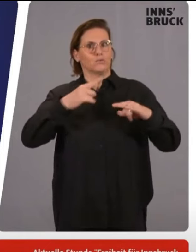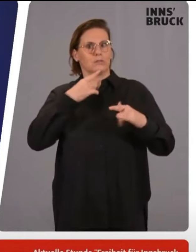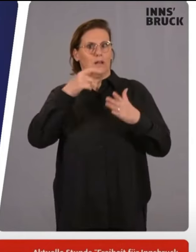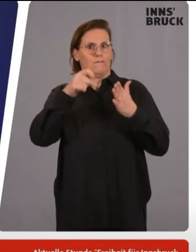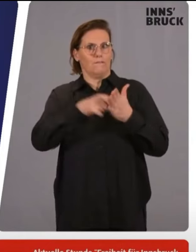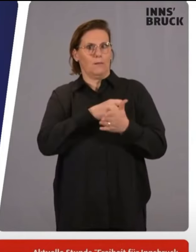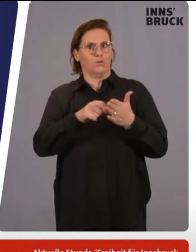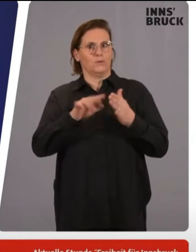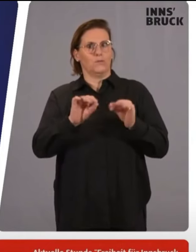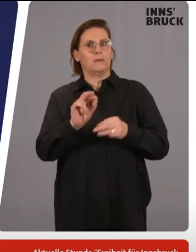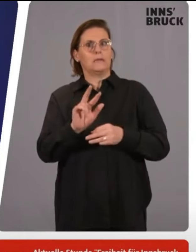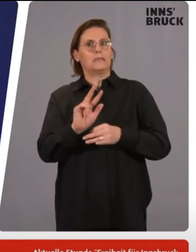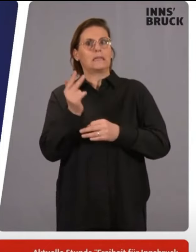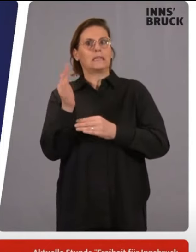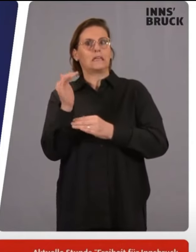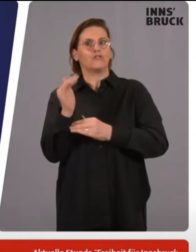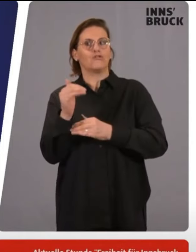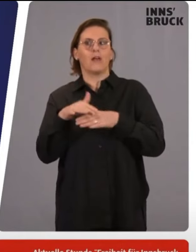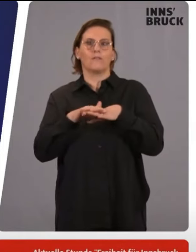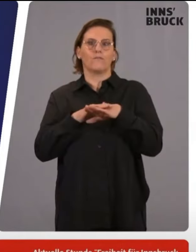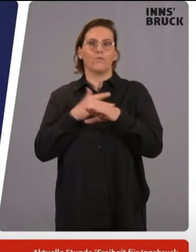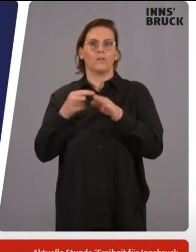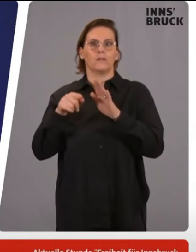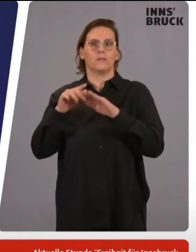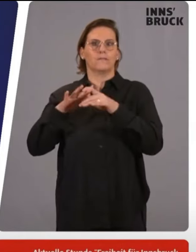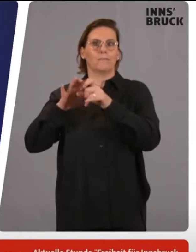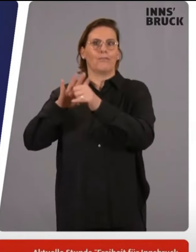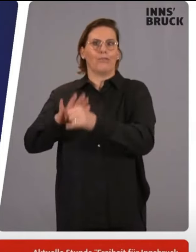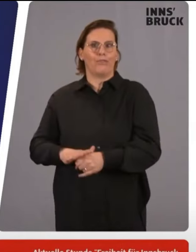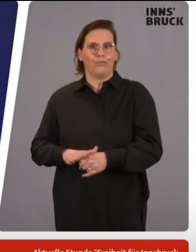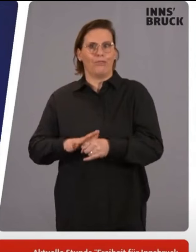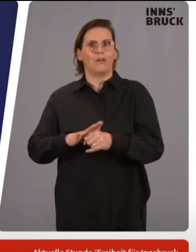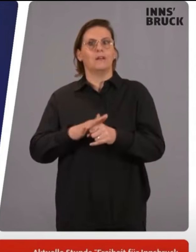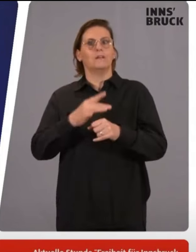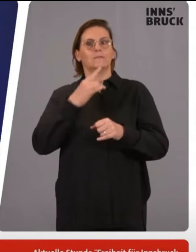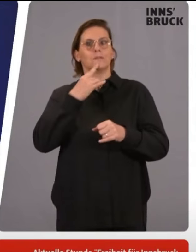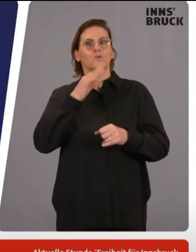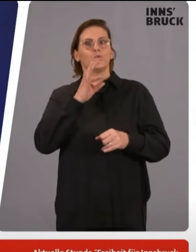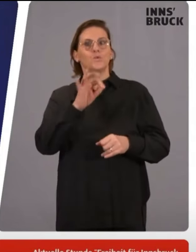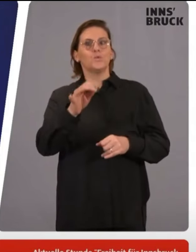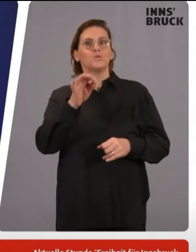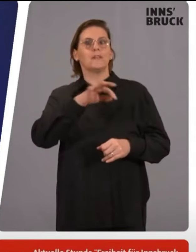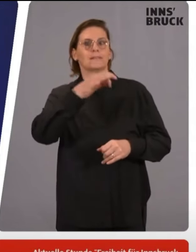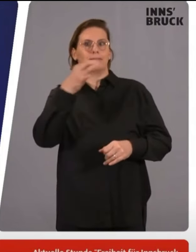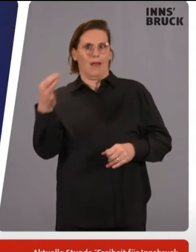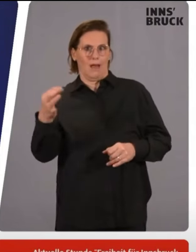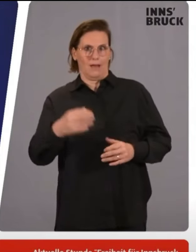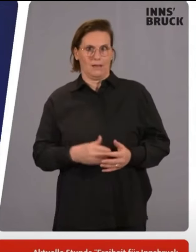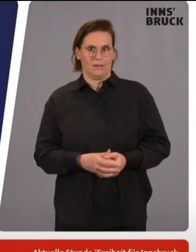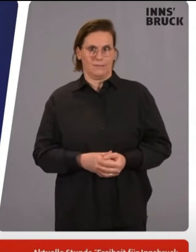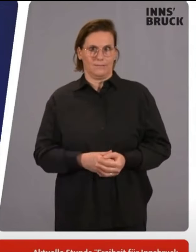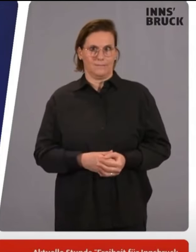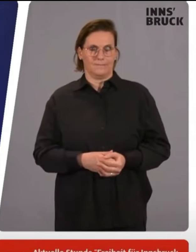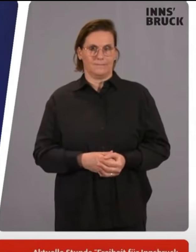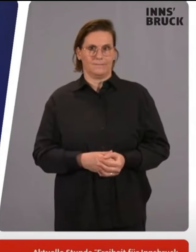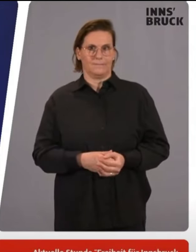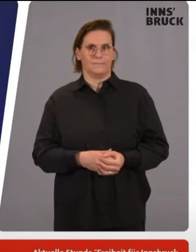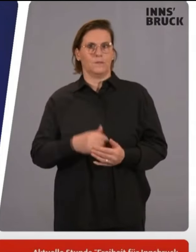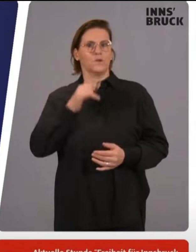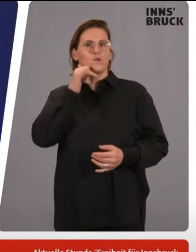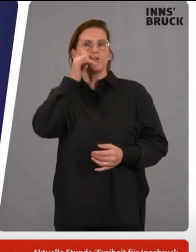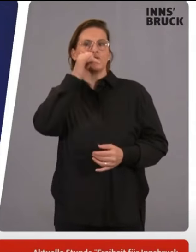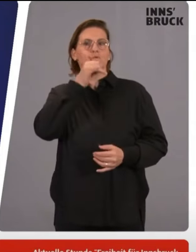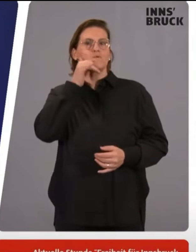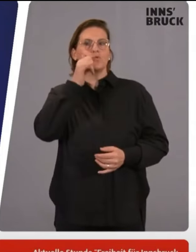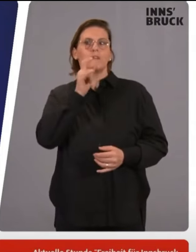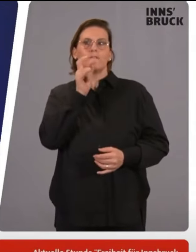dritte Geschlecht vielleicht benachteiligt fühlen könnte die dürfen nur noch guten Tag sagen da hat praktisch die grüne wortpolizei